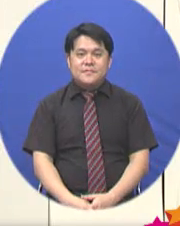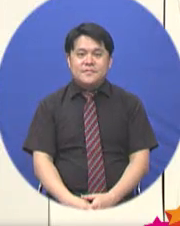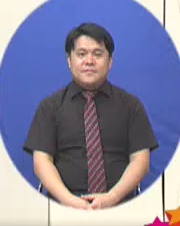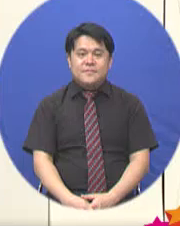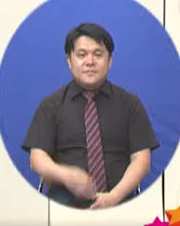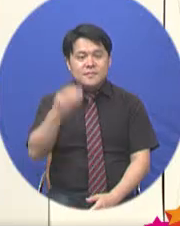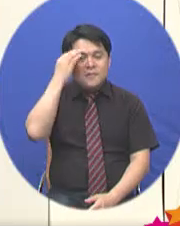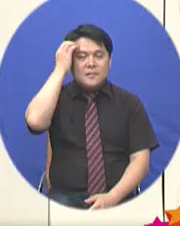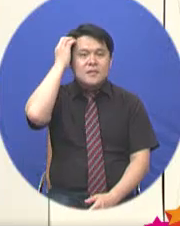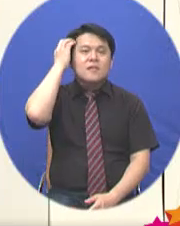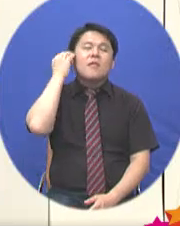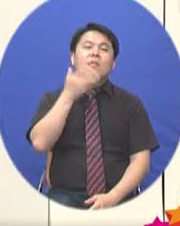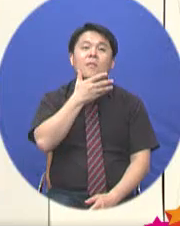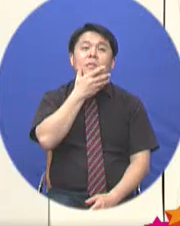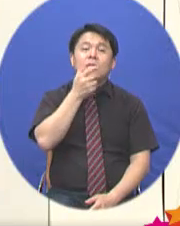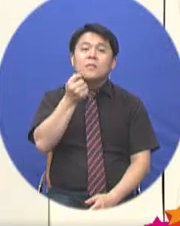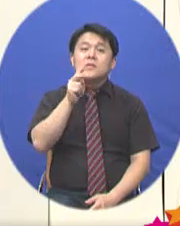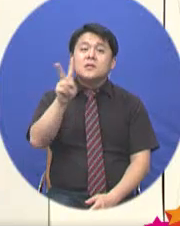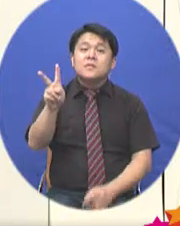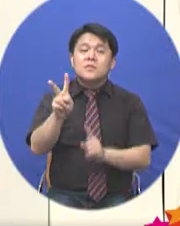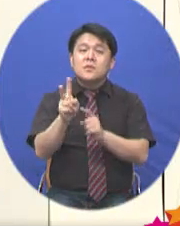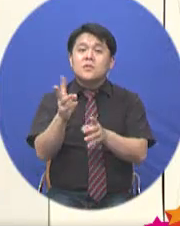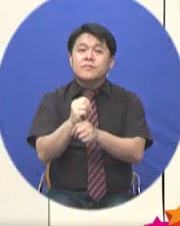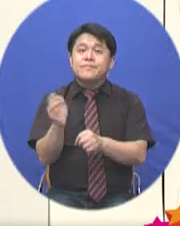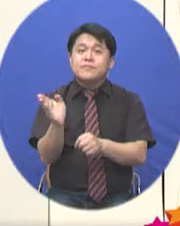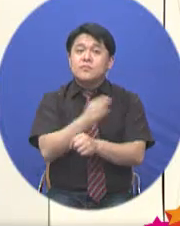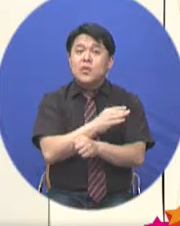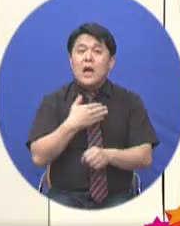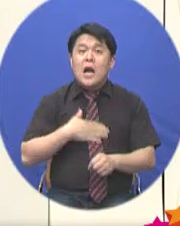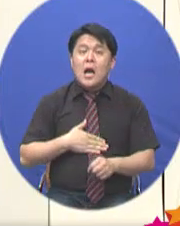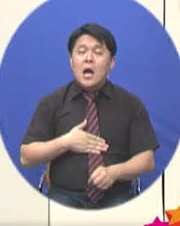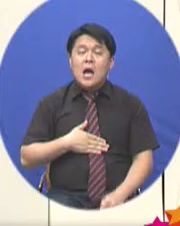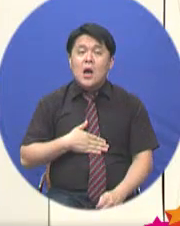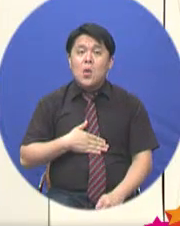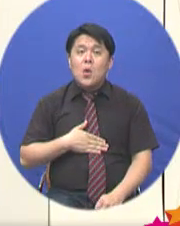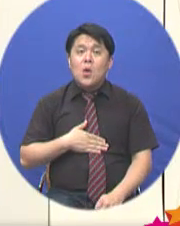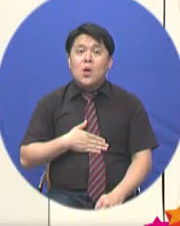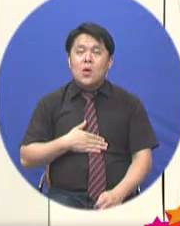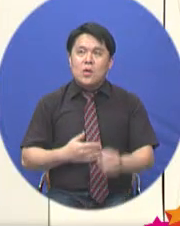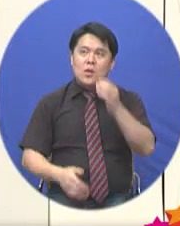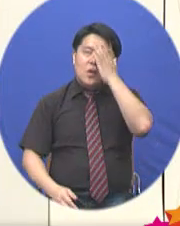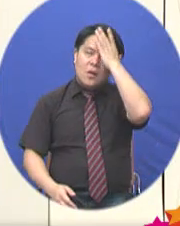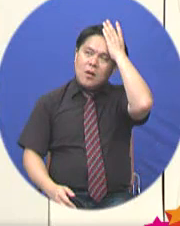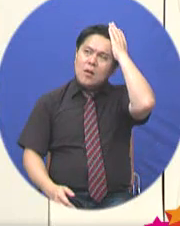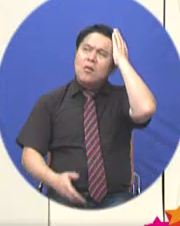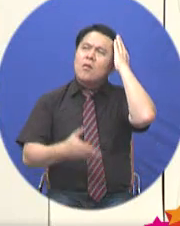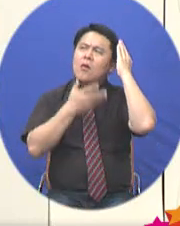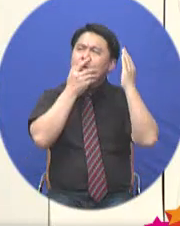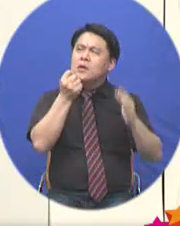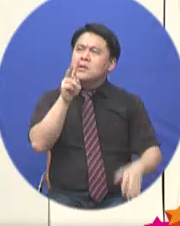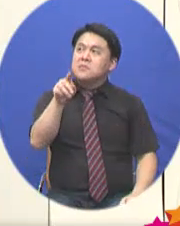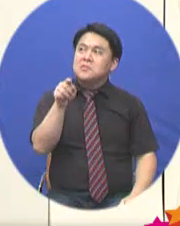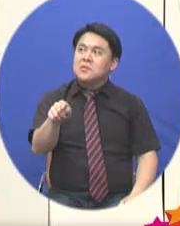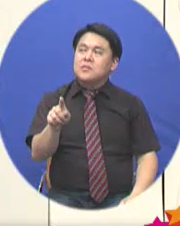저희 복지TV는 언제부터 이렇게 아셨어요? 아, 복지TV